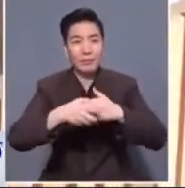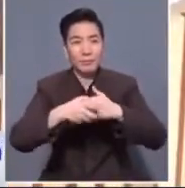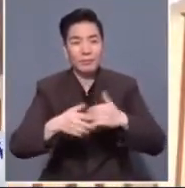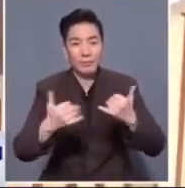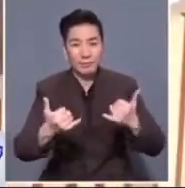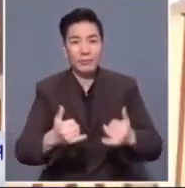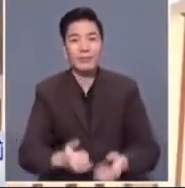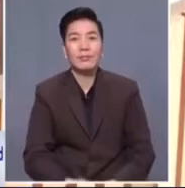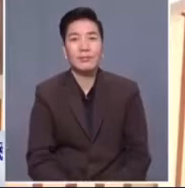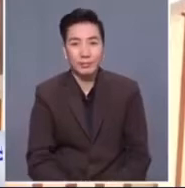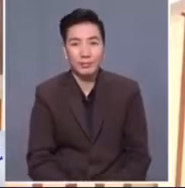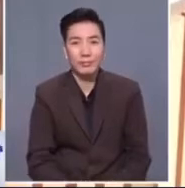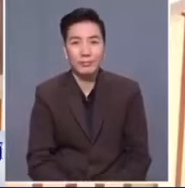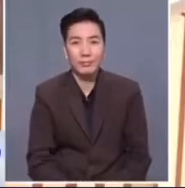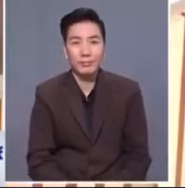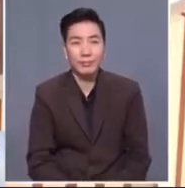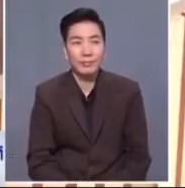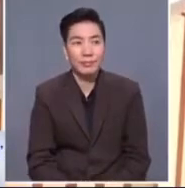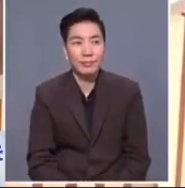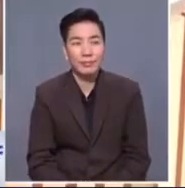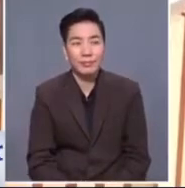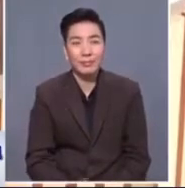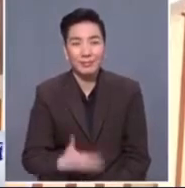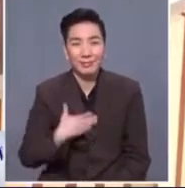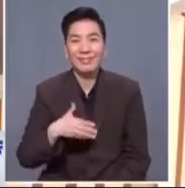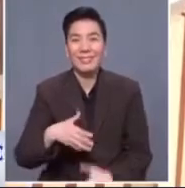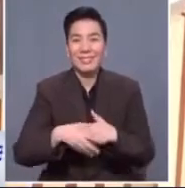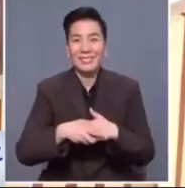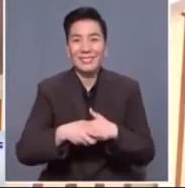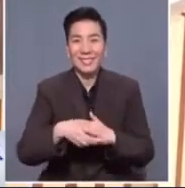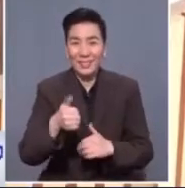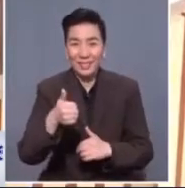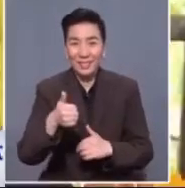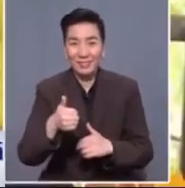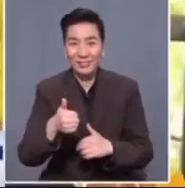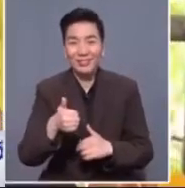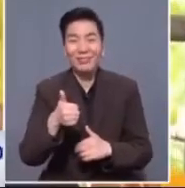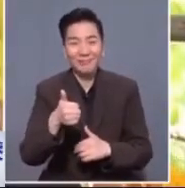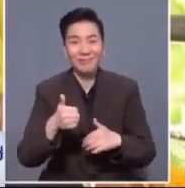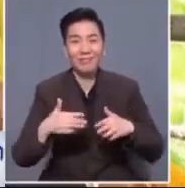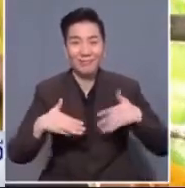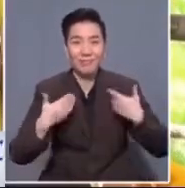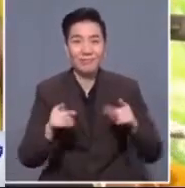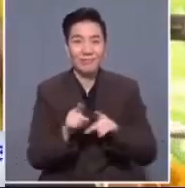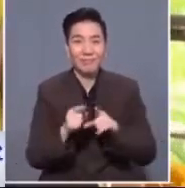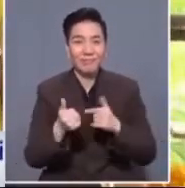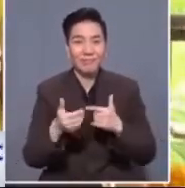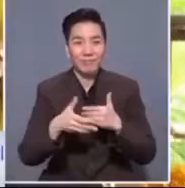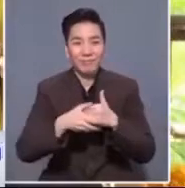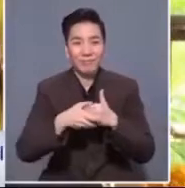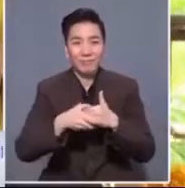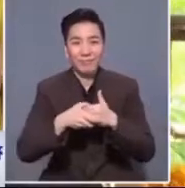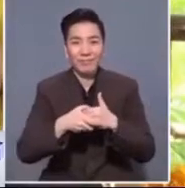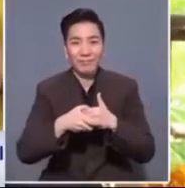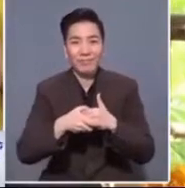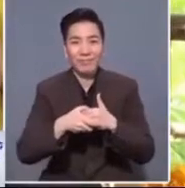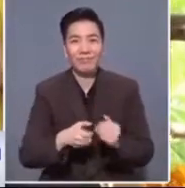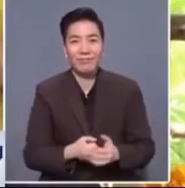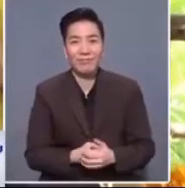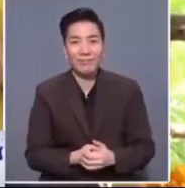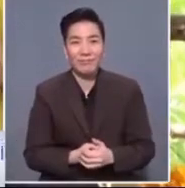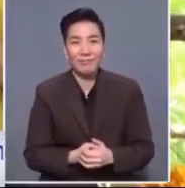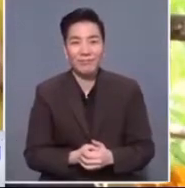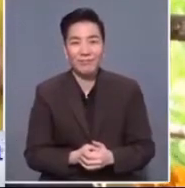าวงั้นผมก็ขอจับด้วยได้ไหมครับท่านผู้จัดการฮะ อ๋อยินดีค่ะ ครับผมครับผมขอจับมือด้วยครับ โอเคค่ะ